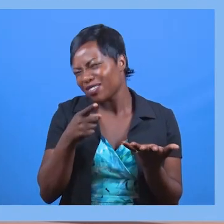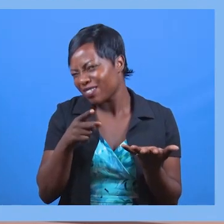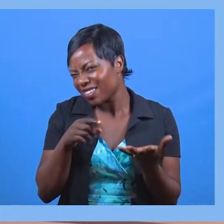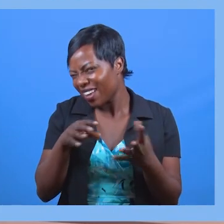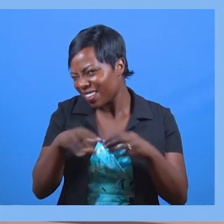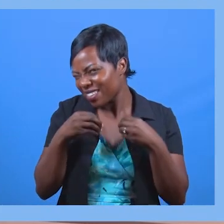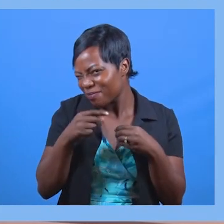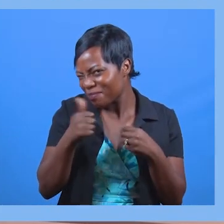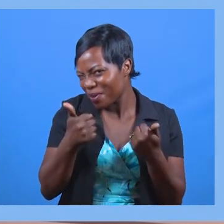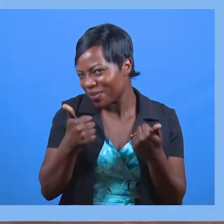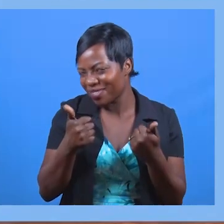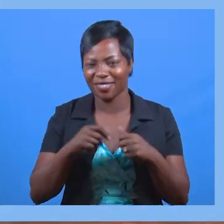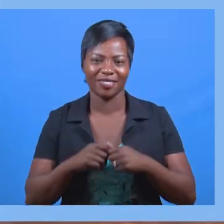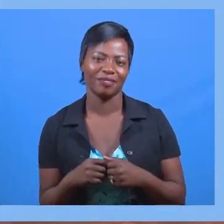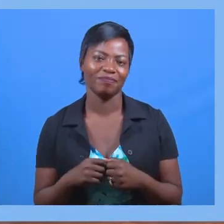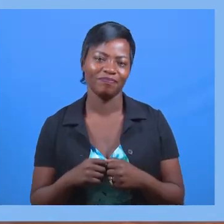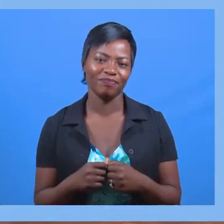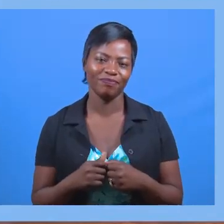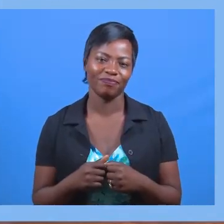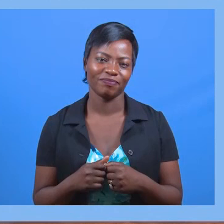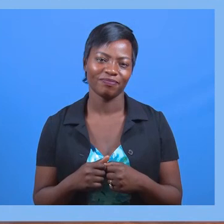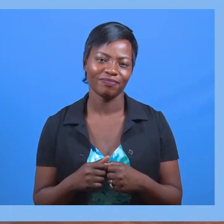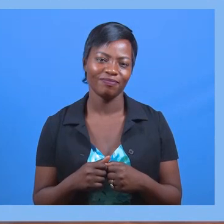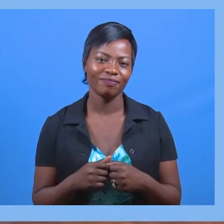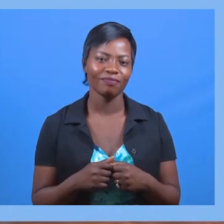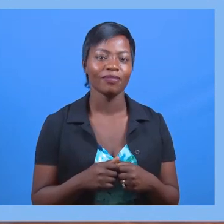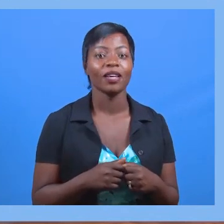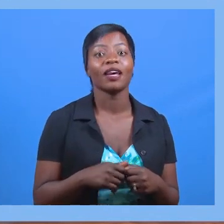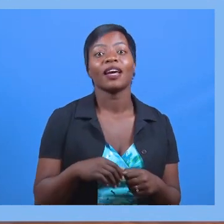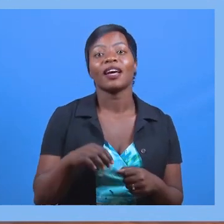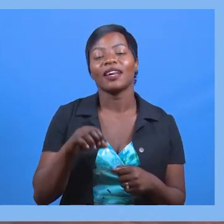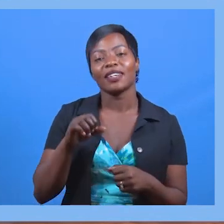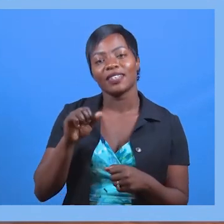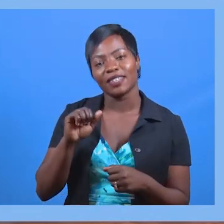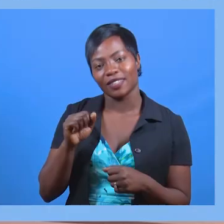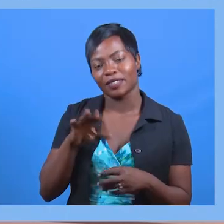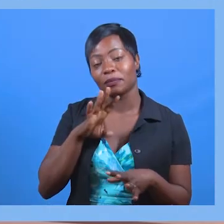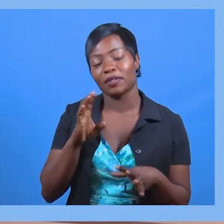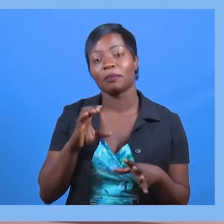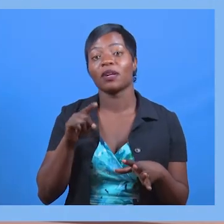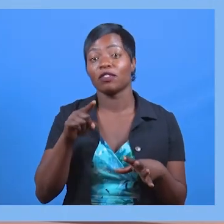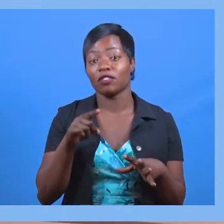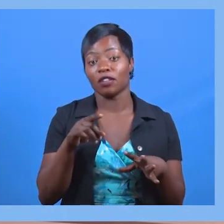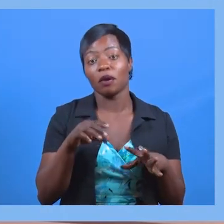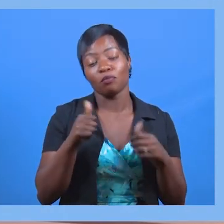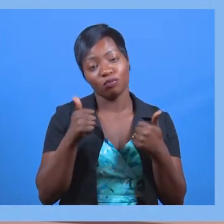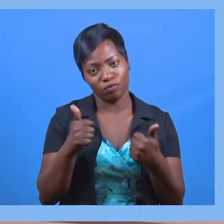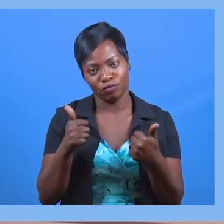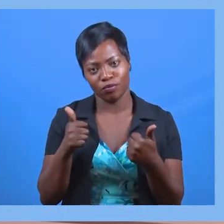zvinogashirika? Mai Chisamba, zvinogashirika asi zviri pamabvunziro.